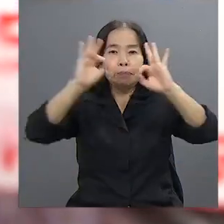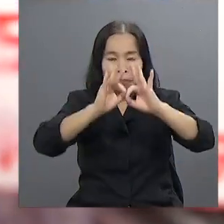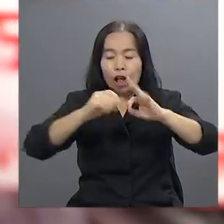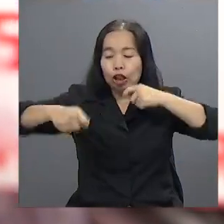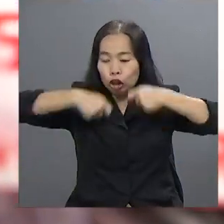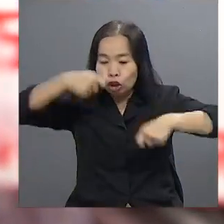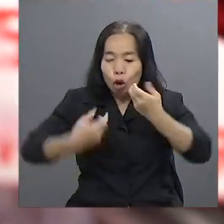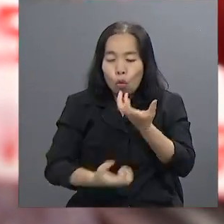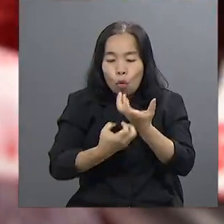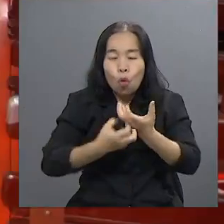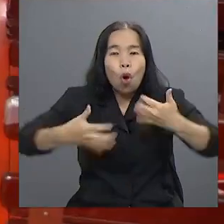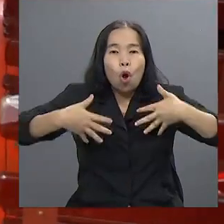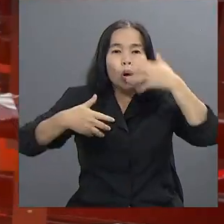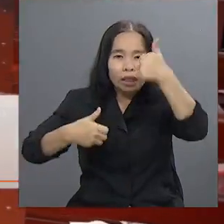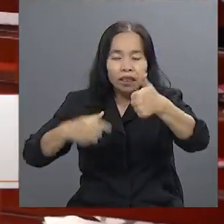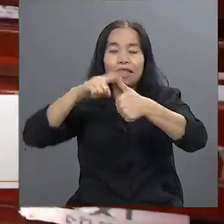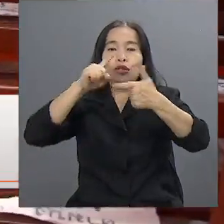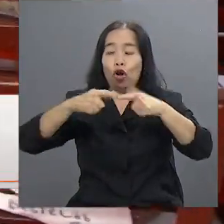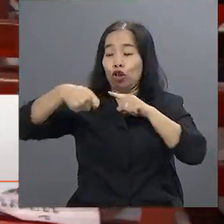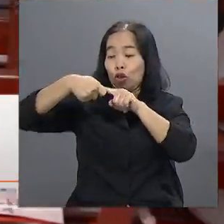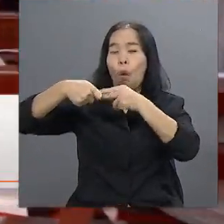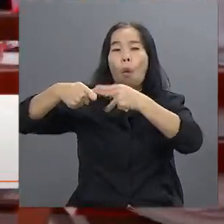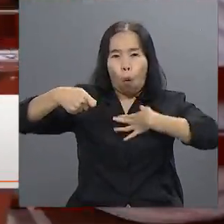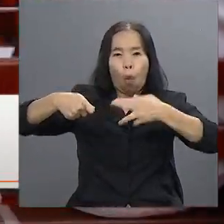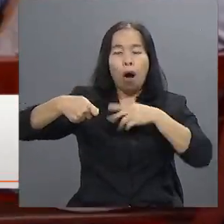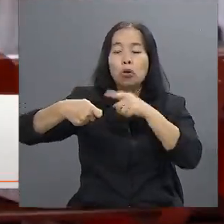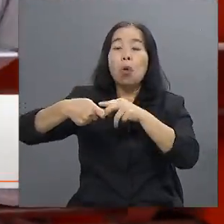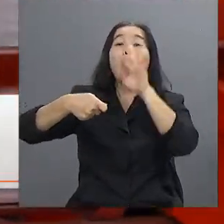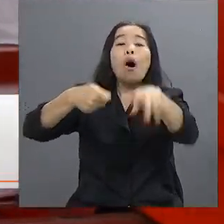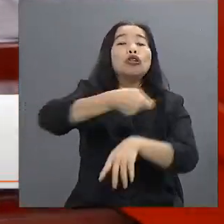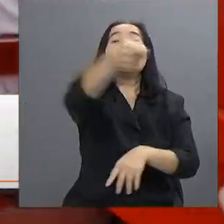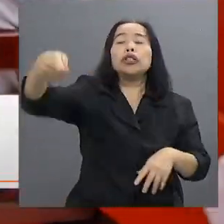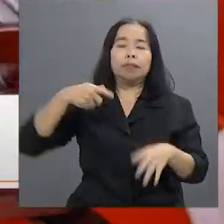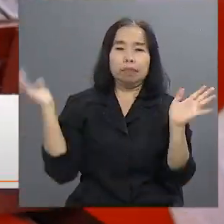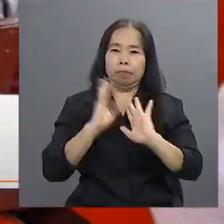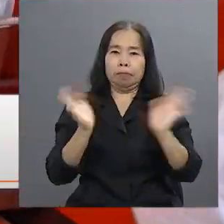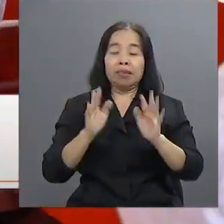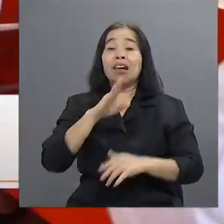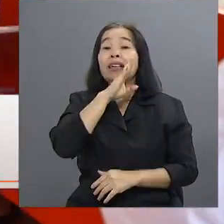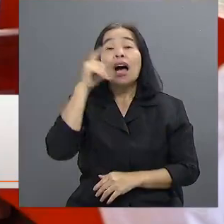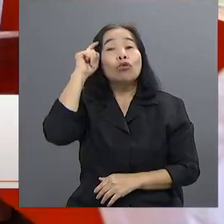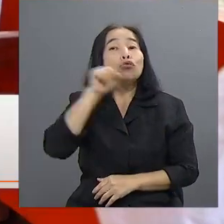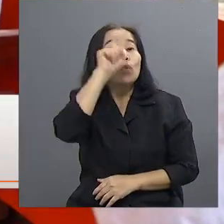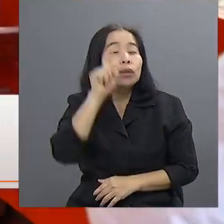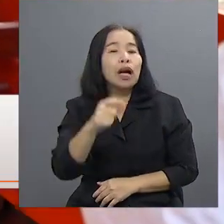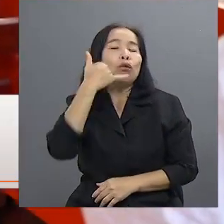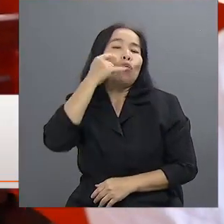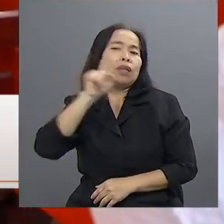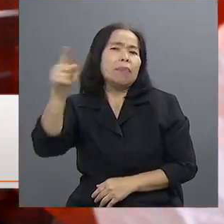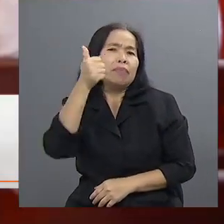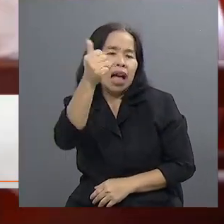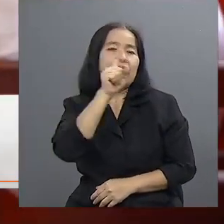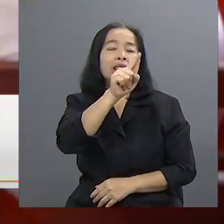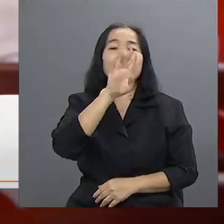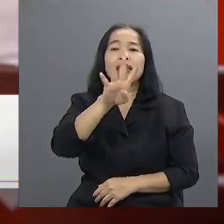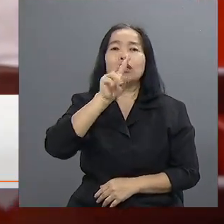ับ หากมีข้อสงสัยก็สามารถโทรหาสายด่วนกรมควบคุมโรคได้เลยครับ1422ตลอด24ชั่วโมงหรือว่าจะไปติดตามข่าว